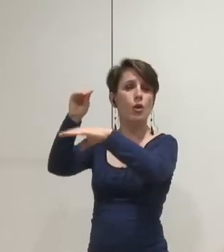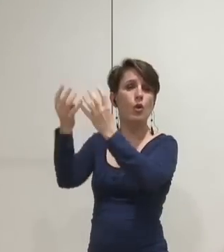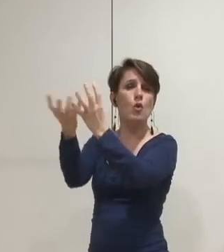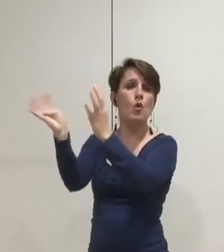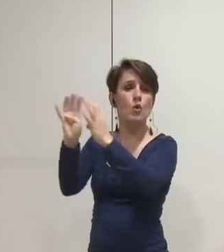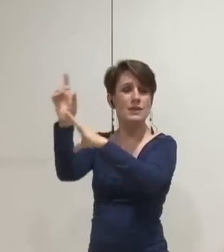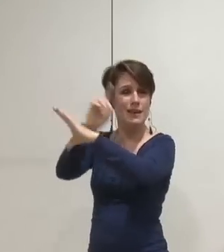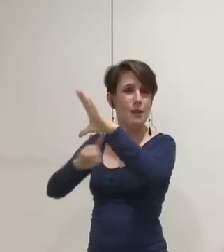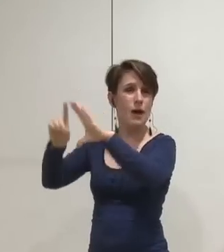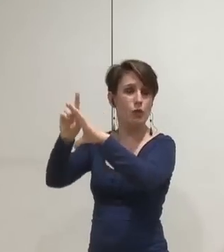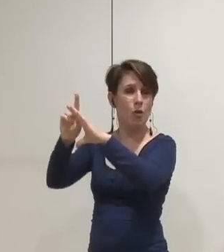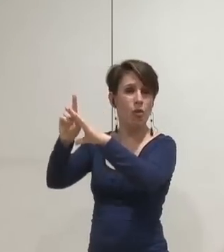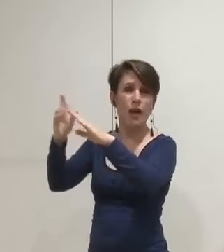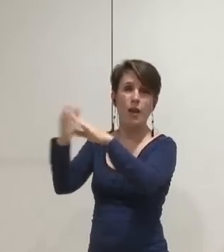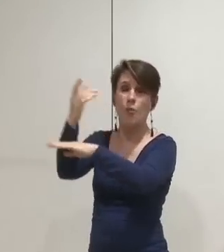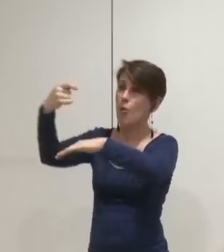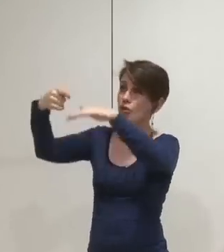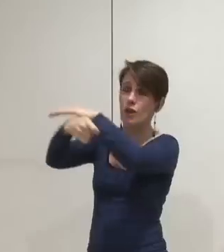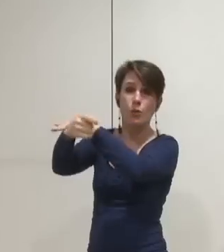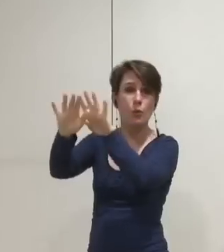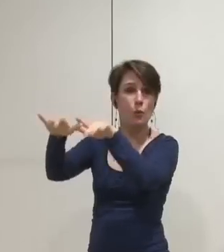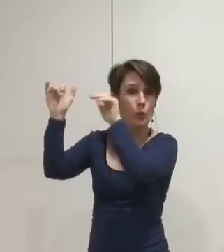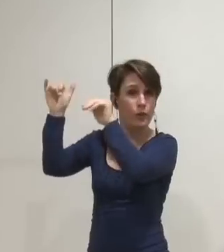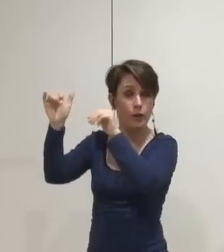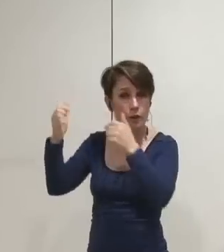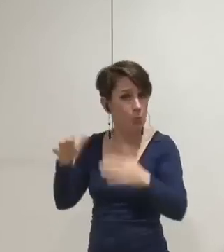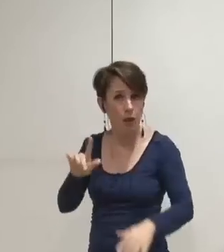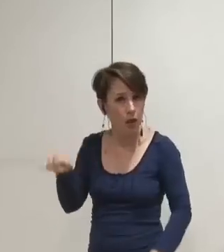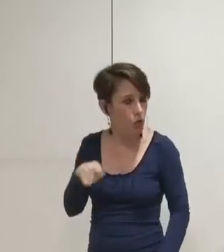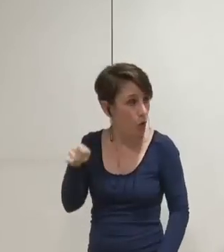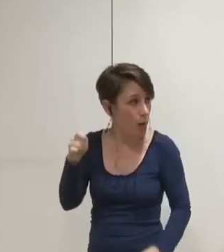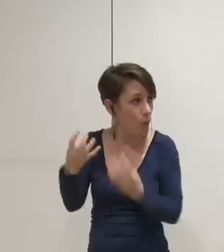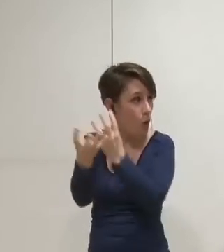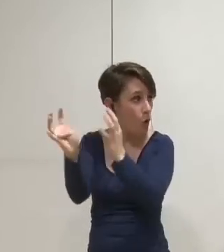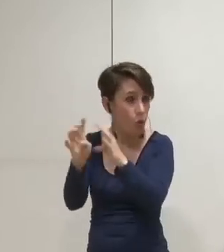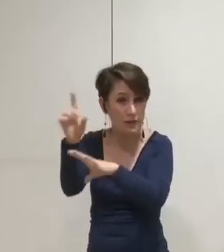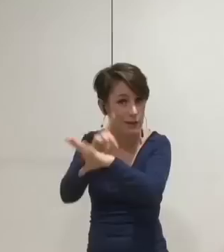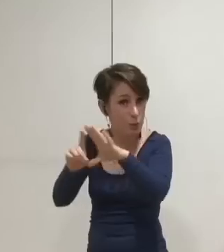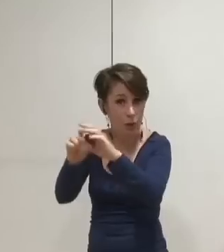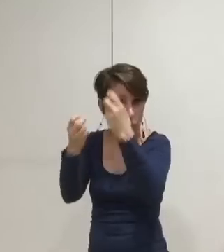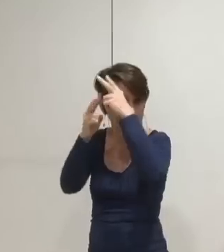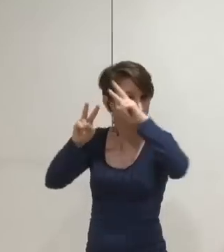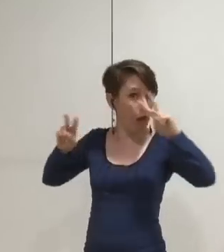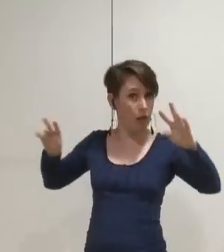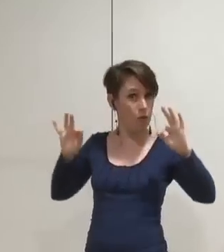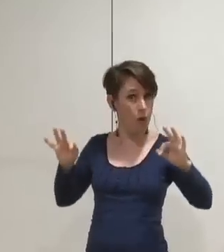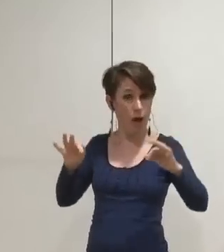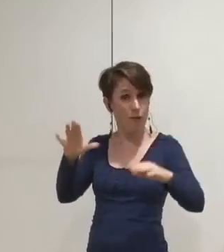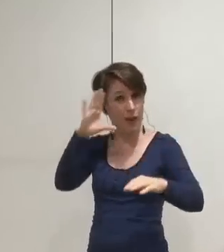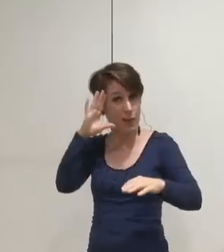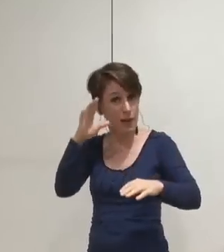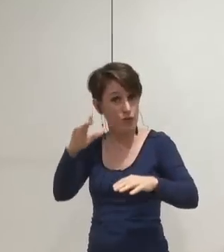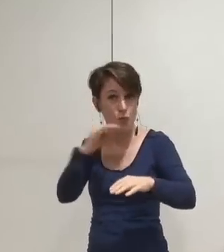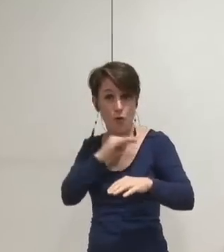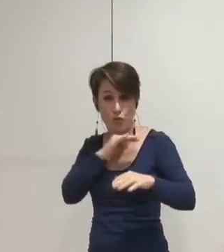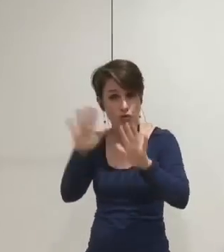un certain nombre de projets alors même que il n'est absolument pas dans sa vocation en tant que conseil départemental d'intervenir sur l'hébergement